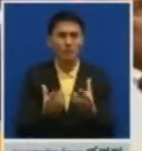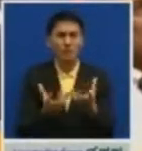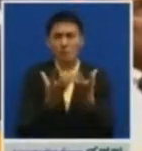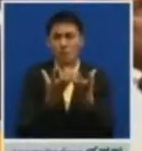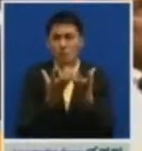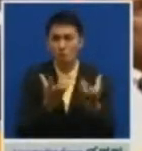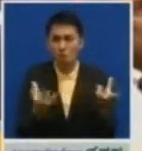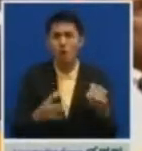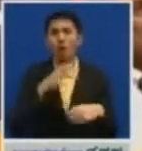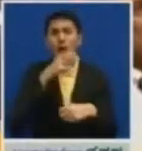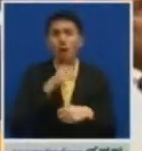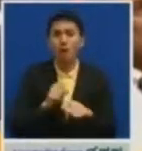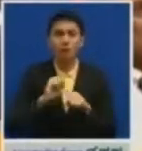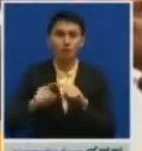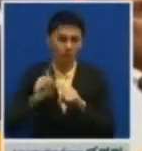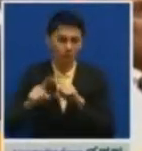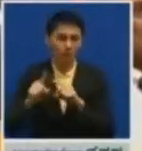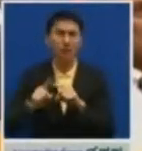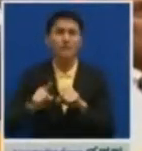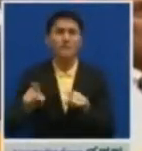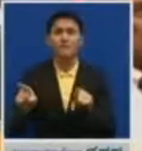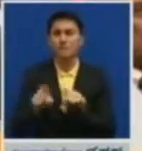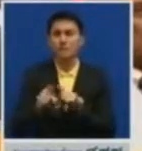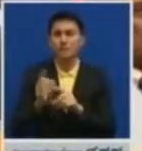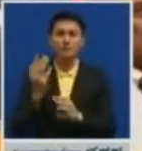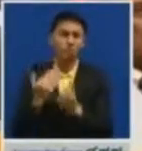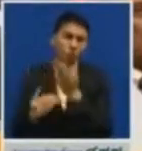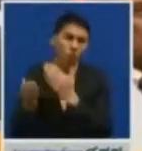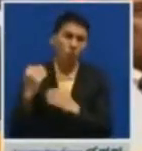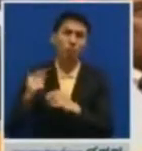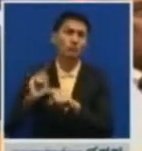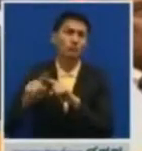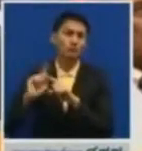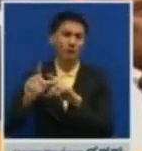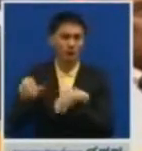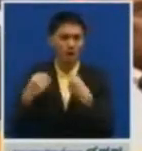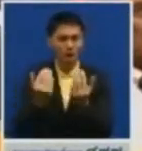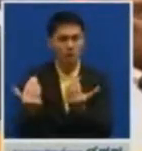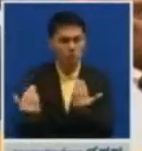านรักษามรดกซึ่งเป็นประวัติศาสตร์เพื่อให้ลูกหล